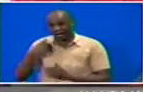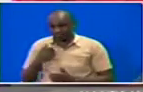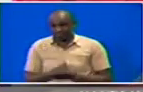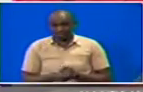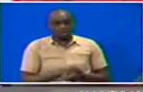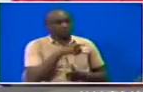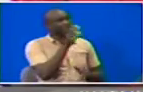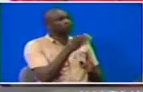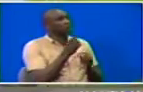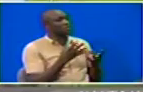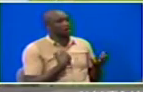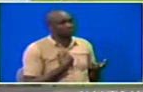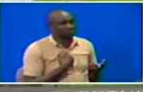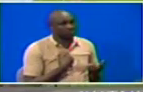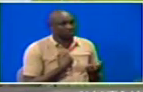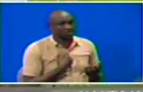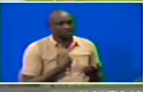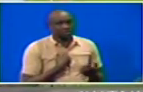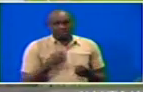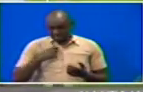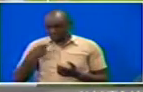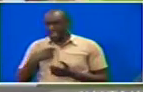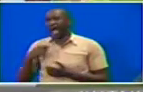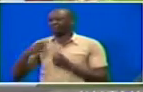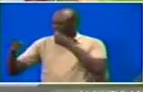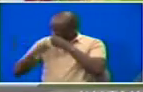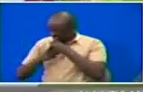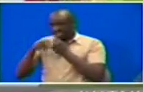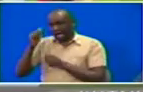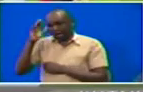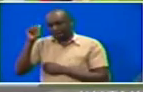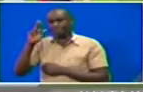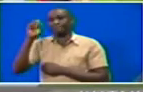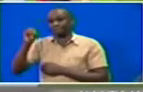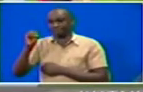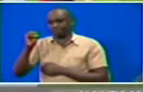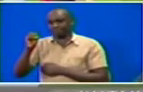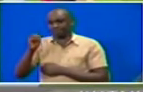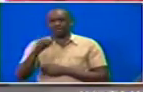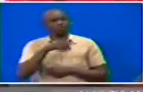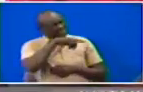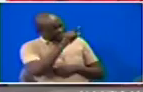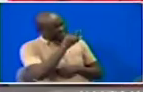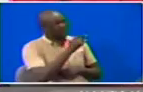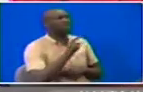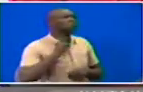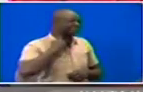ngapi? Niko kwa sahi niko na album 6. Na wimbo gani ambao ni your favorite